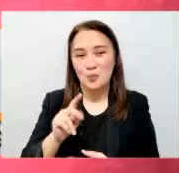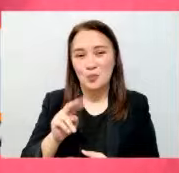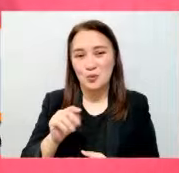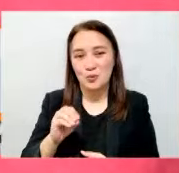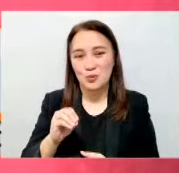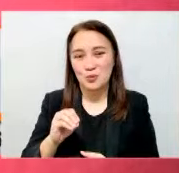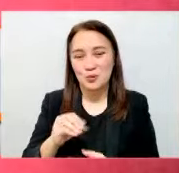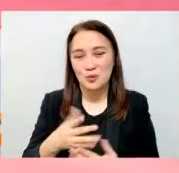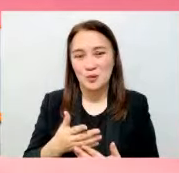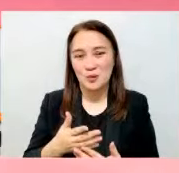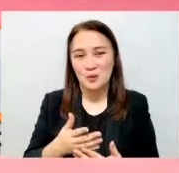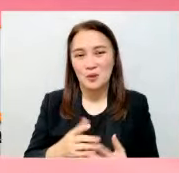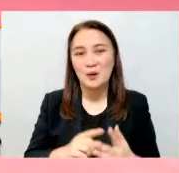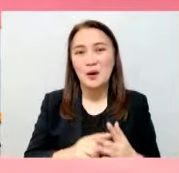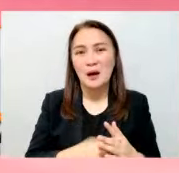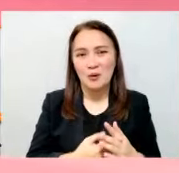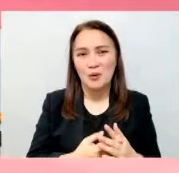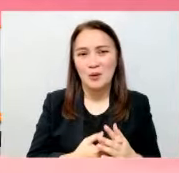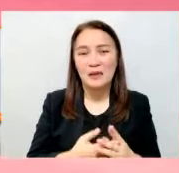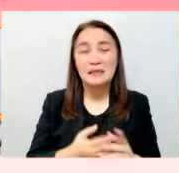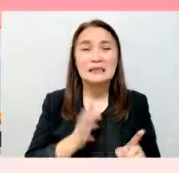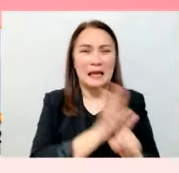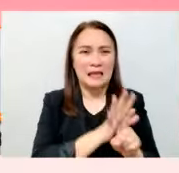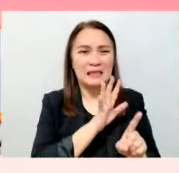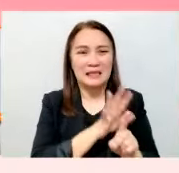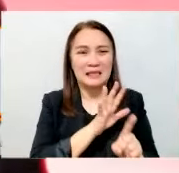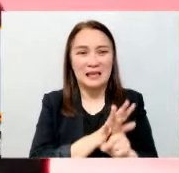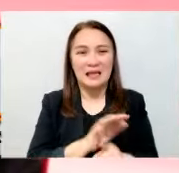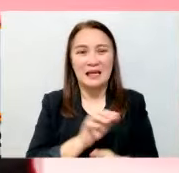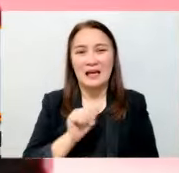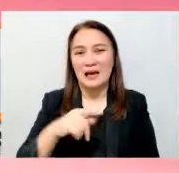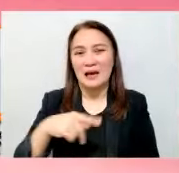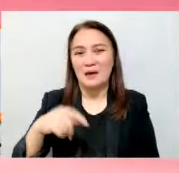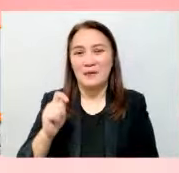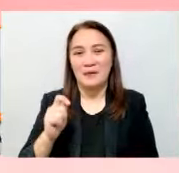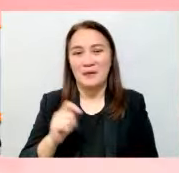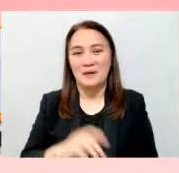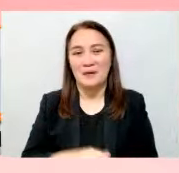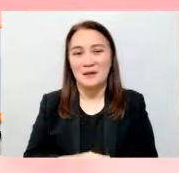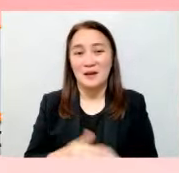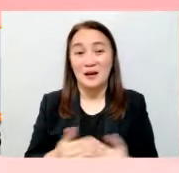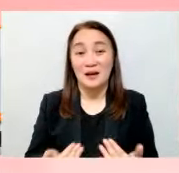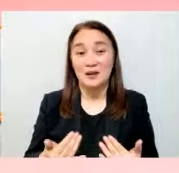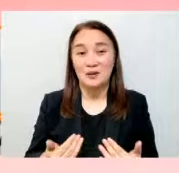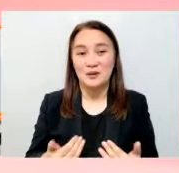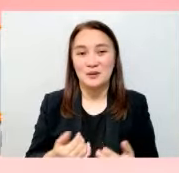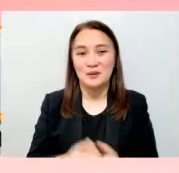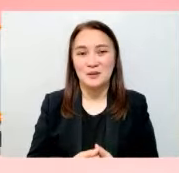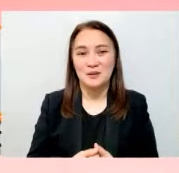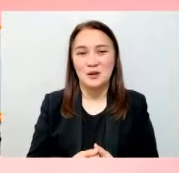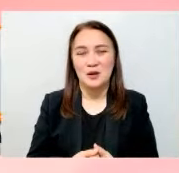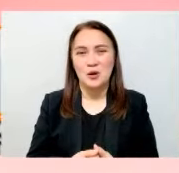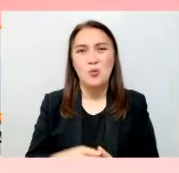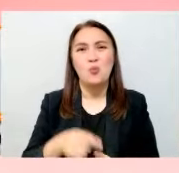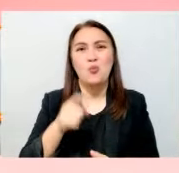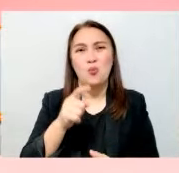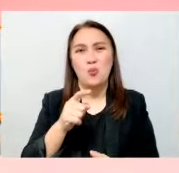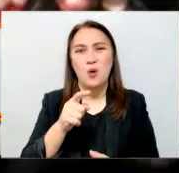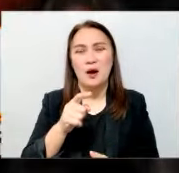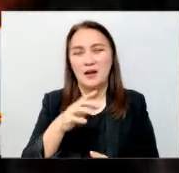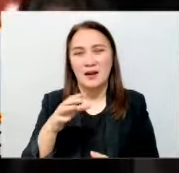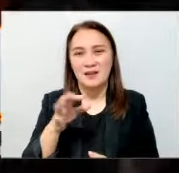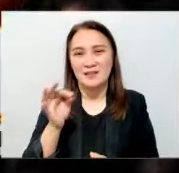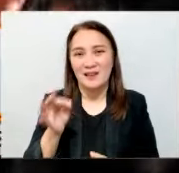noon, boom! Trending na agad ito worldwide. At ngayon pumapalo na nga sa halos 190 million views